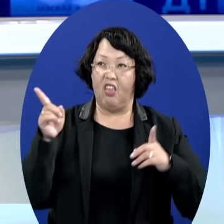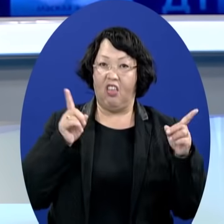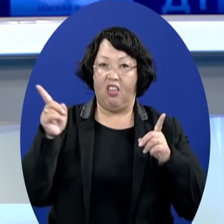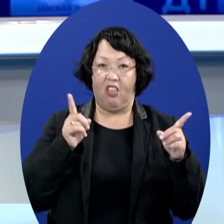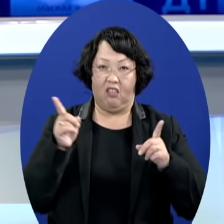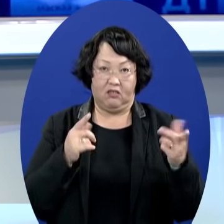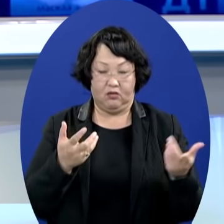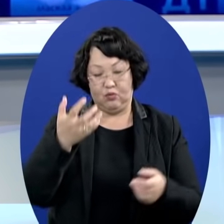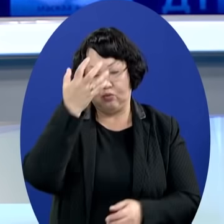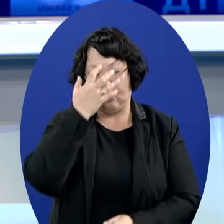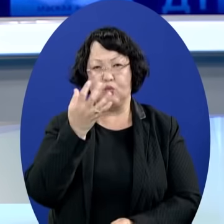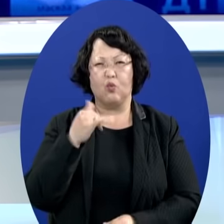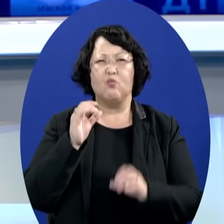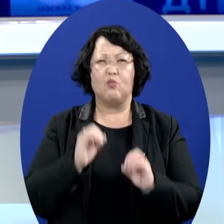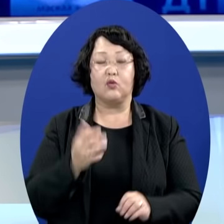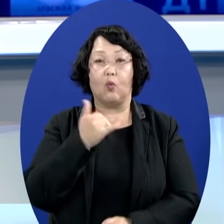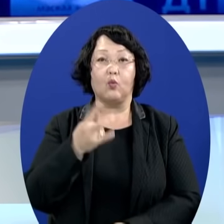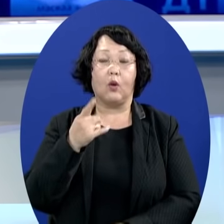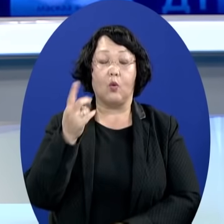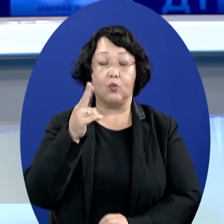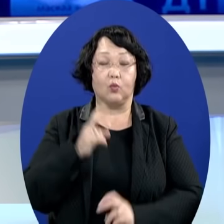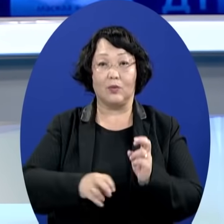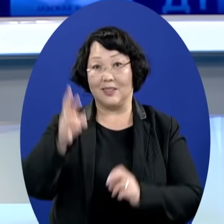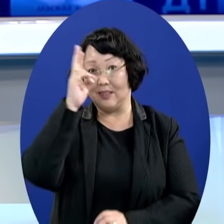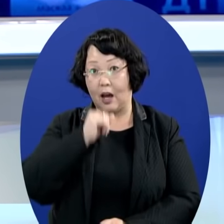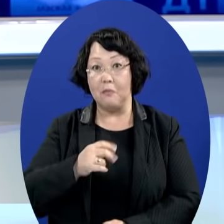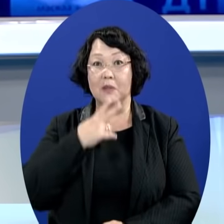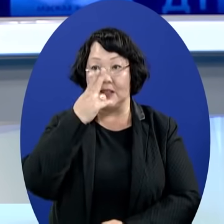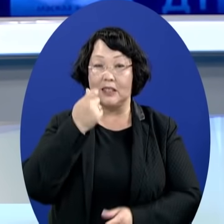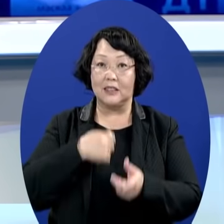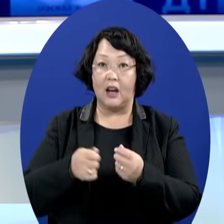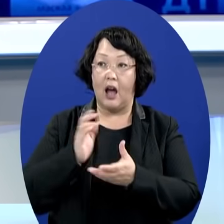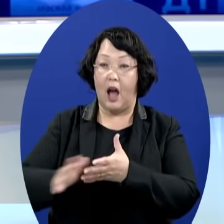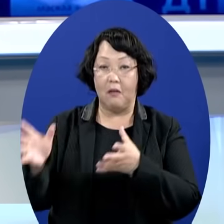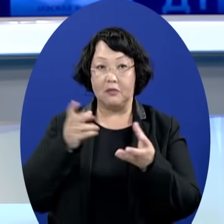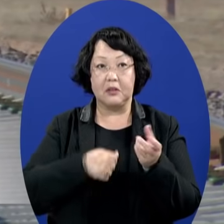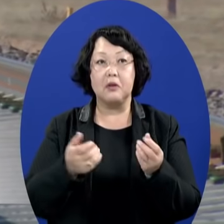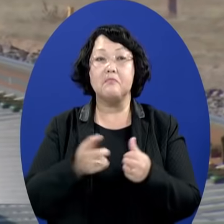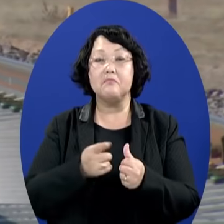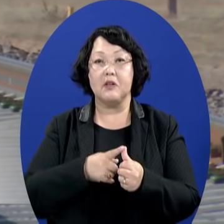гэдгийг тайлбарлахаар уул уурхай хүнд үйлдвэр юм өнөөдөр нефт импортлогчдтай хамт хэвлэлийн хурал хийсэн юм.